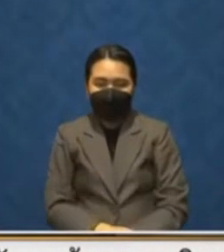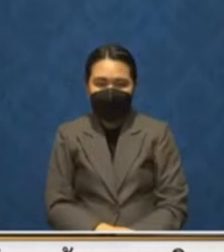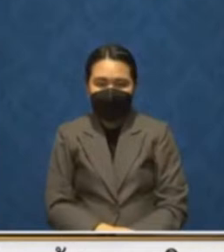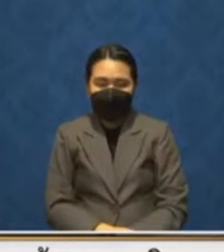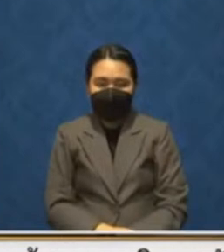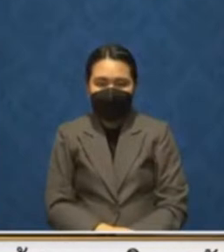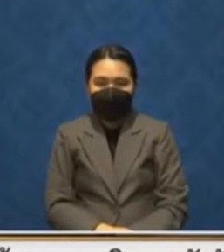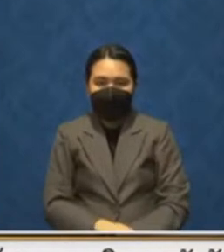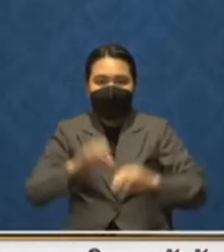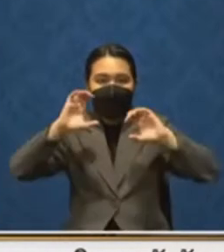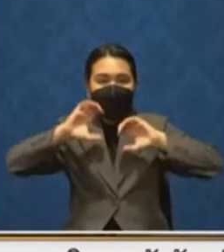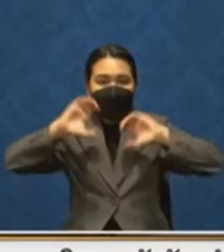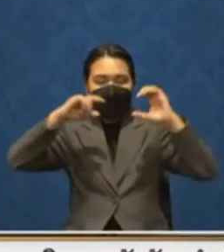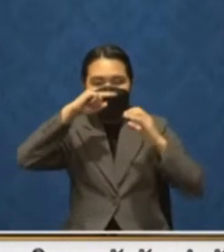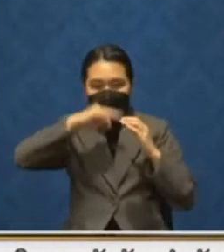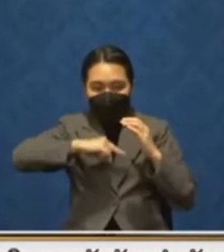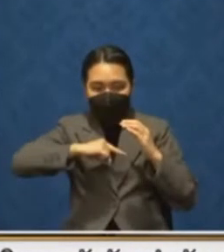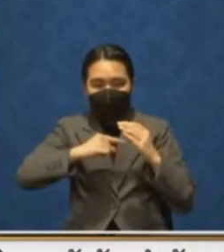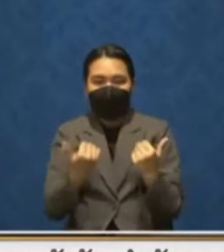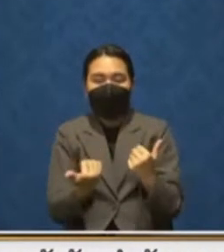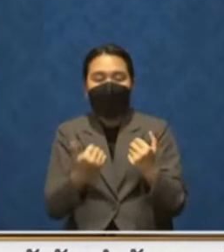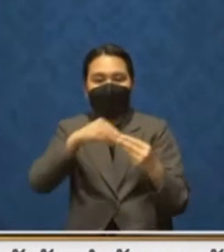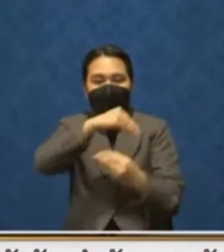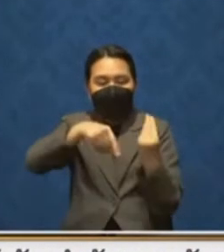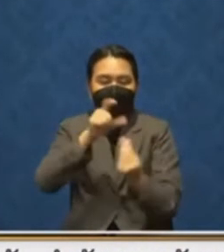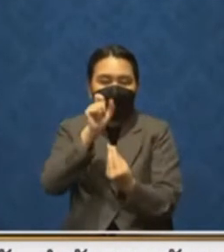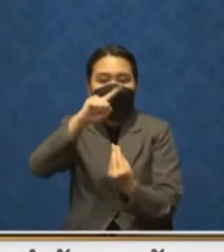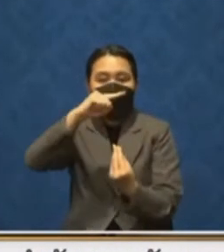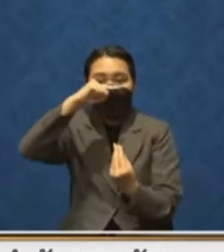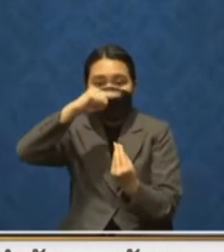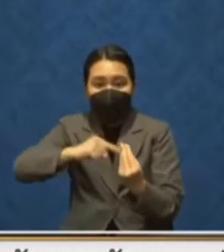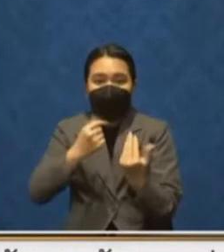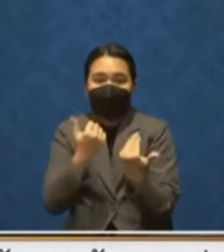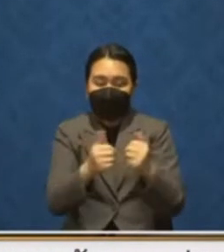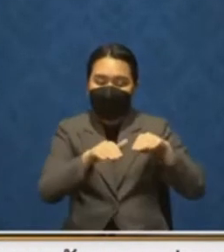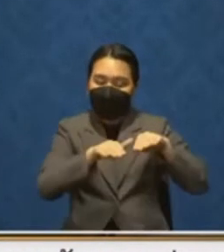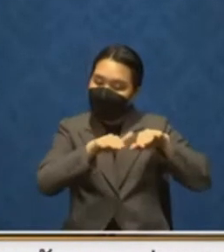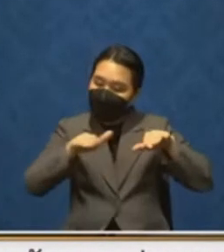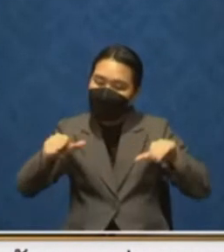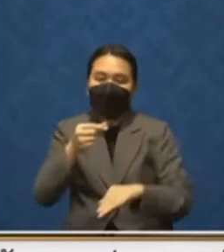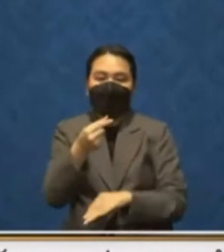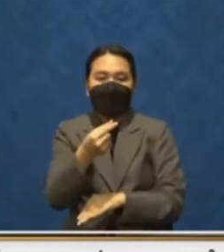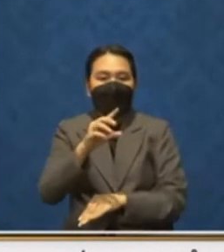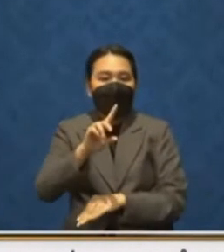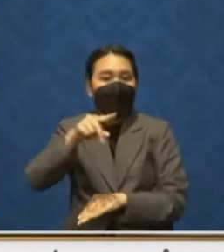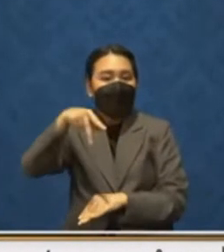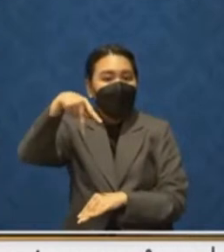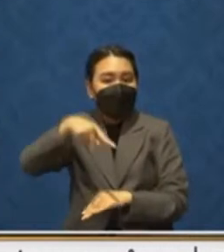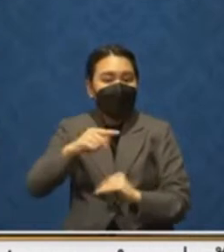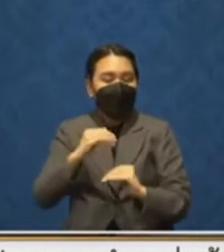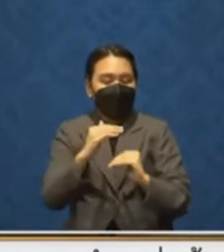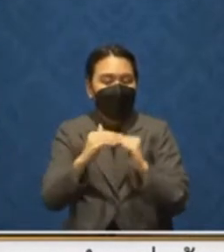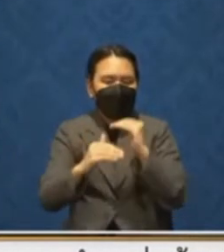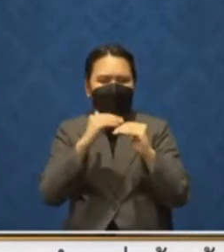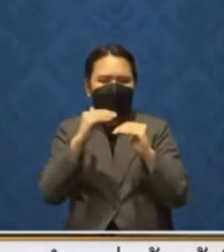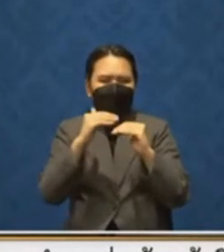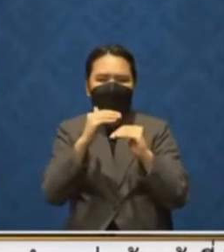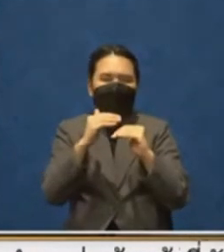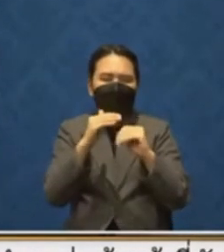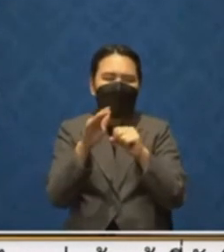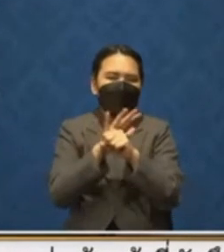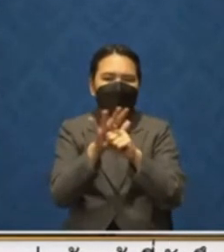จากรัฐบาลไทยภาวะเศรษฐกิจของประเทศไทยเสถียรครับ GDPเติบโตแบบถึงศิวะ